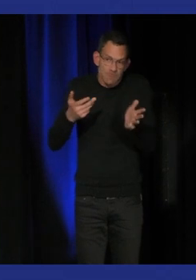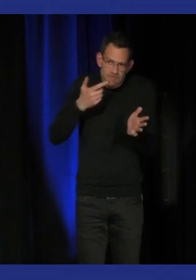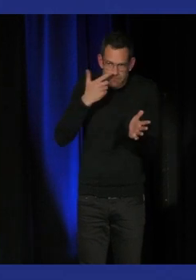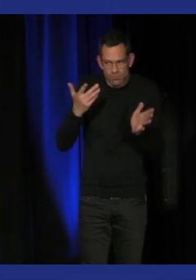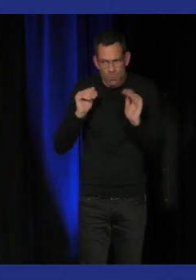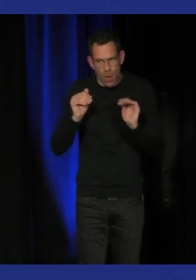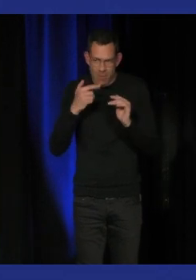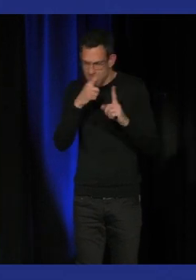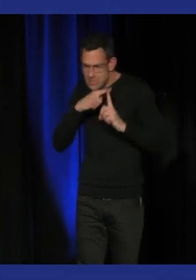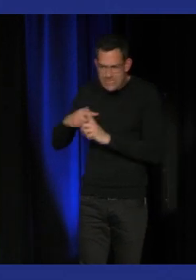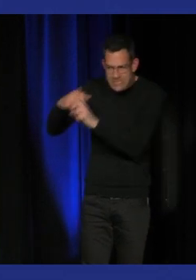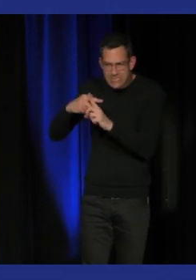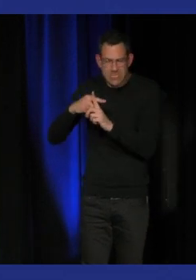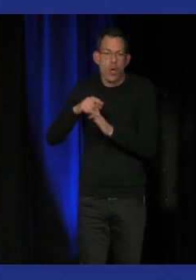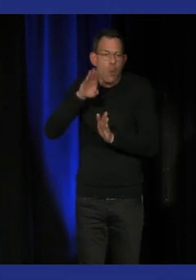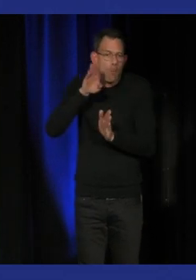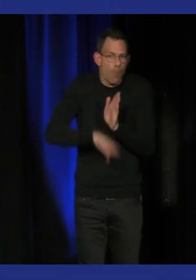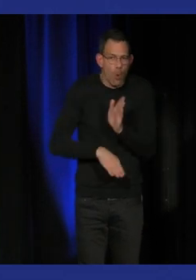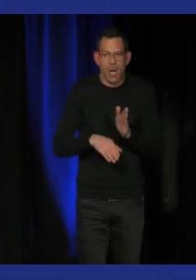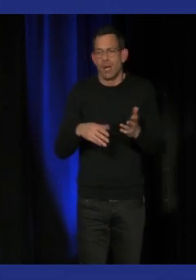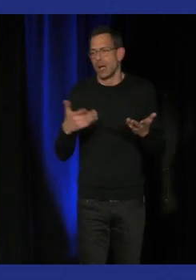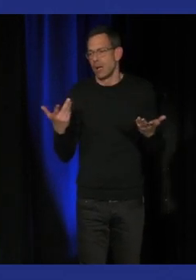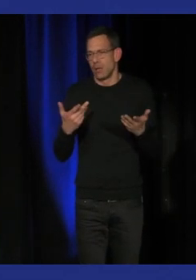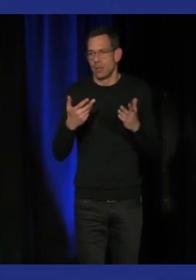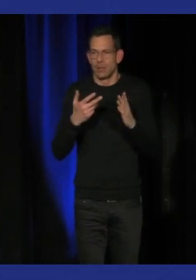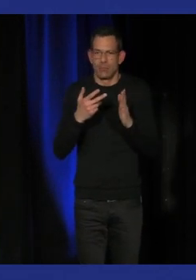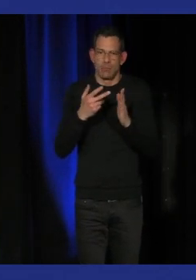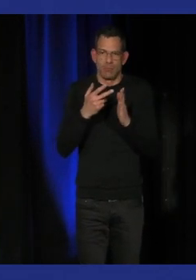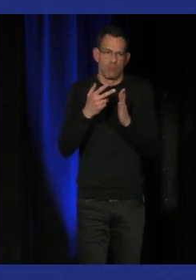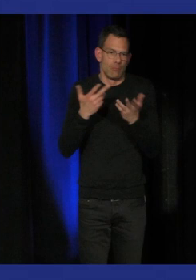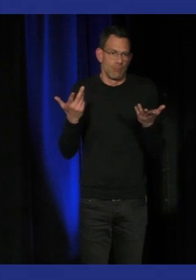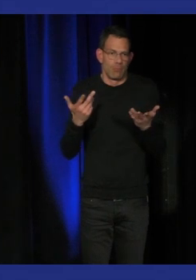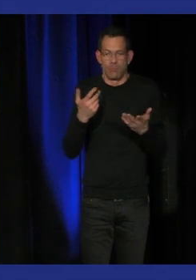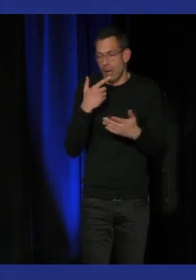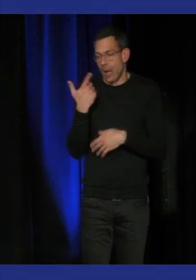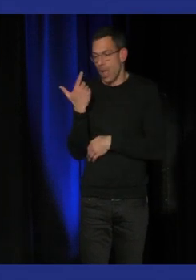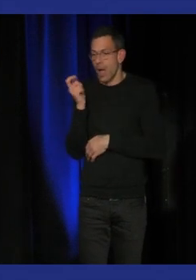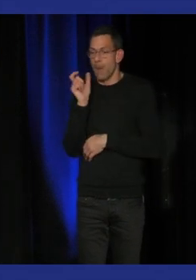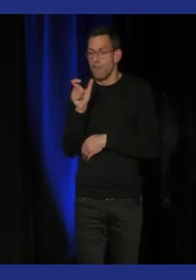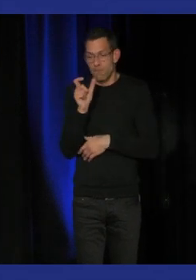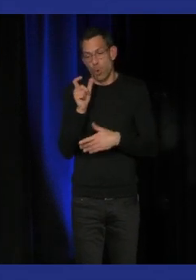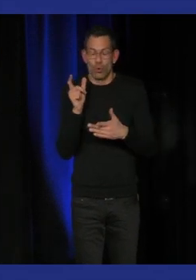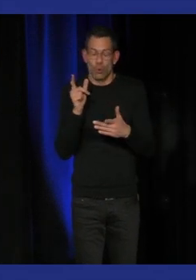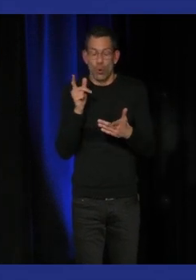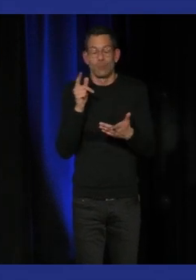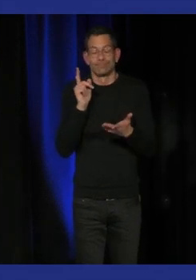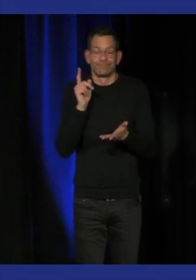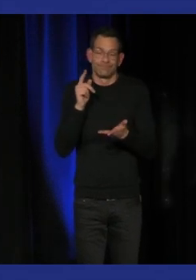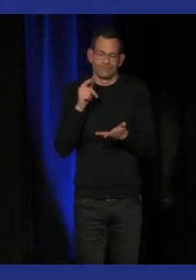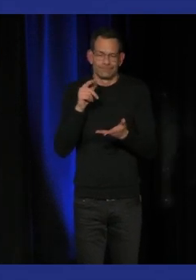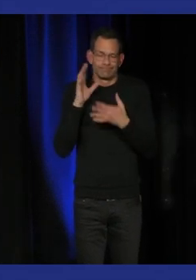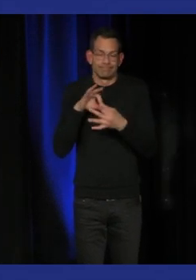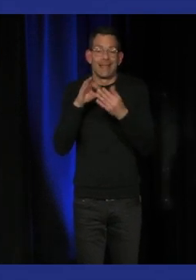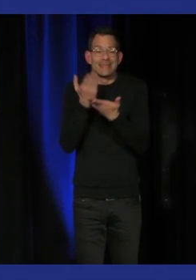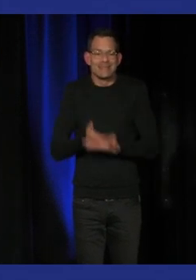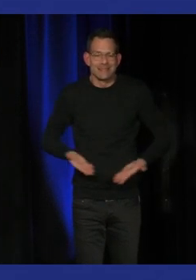grande stigmatisation, notamment sur le vocabulaire. Hein, dès lors qu'on a introduit le terme de « en situation de handicap », on a souvent